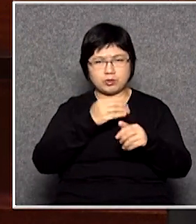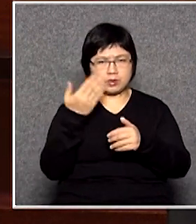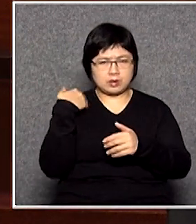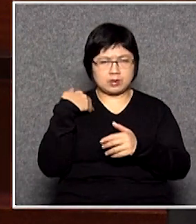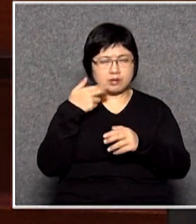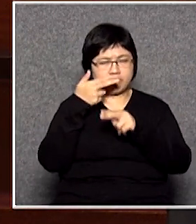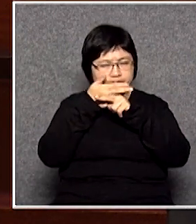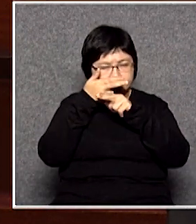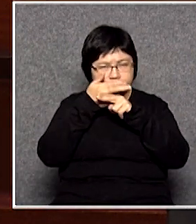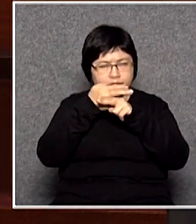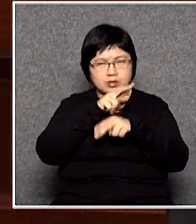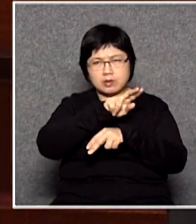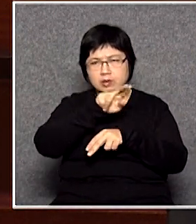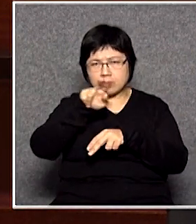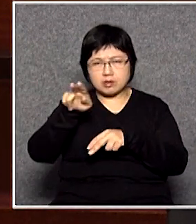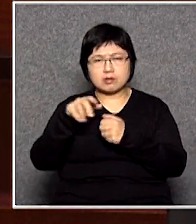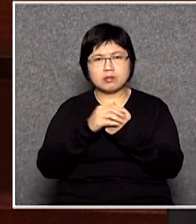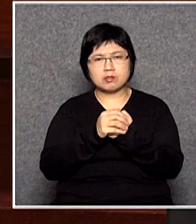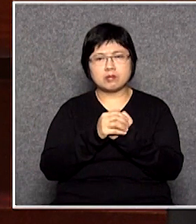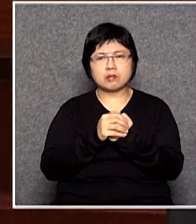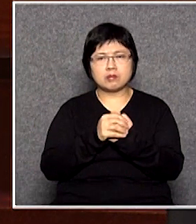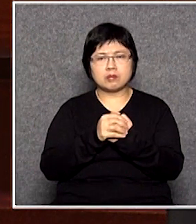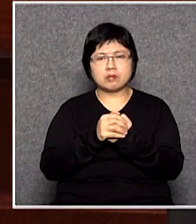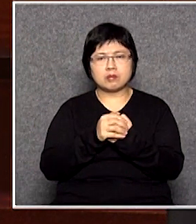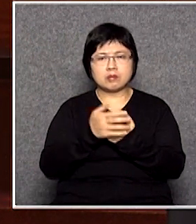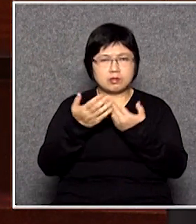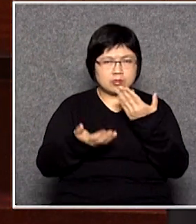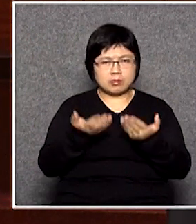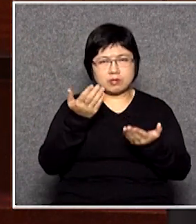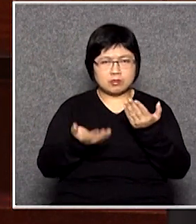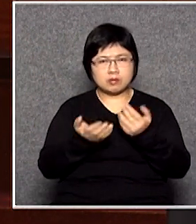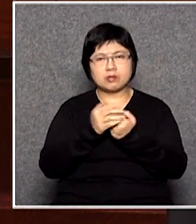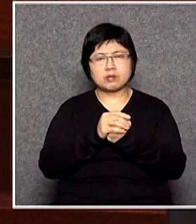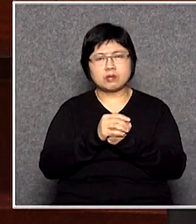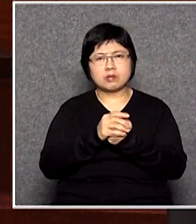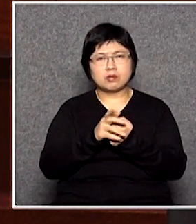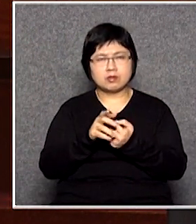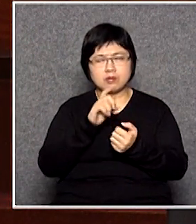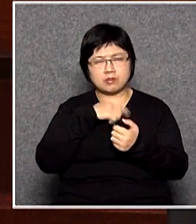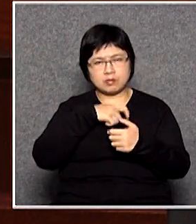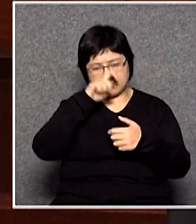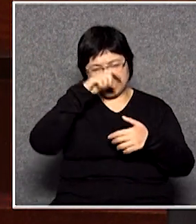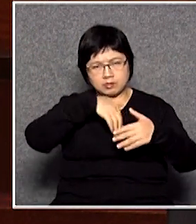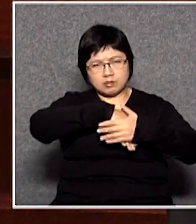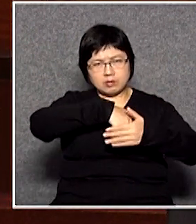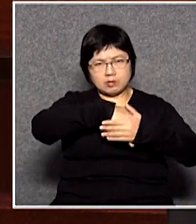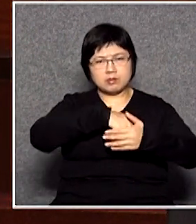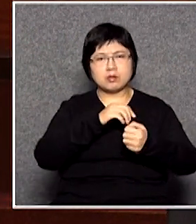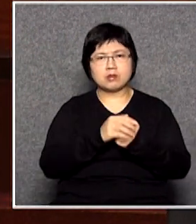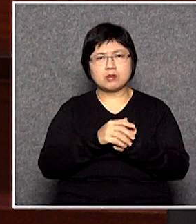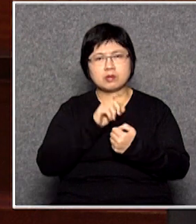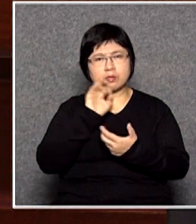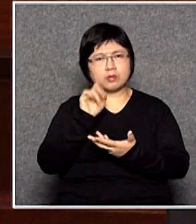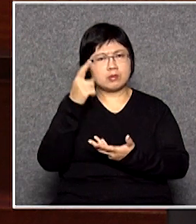項的記錄，甚至乎他留下這些記錄，是吧？否則怎樣得